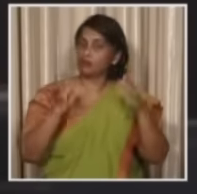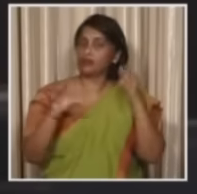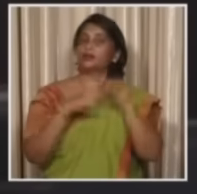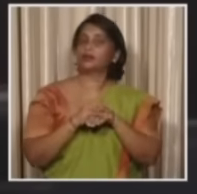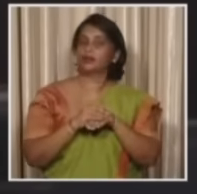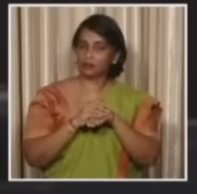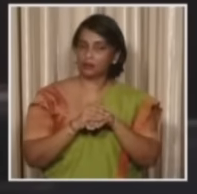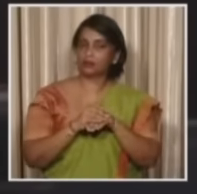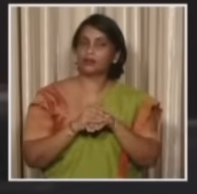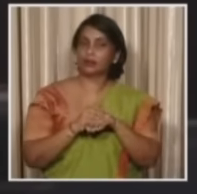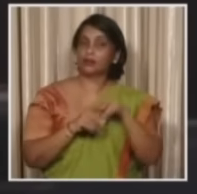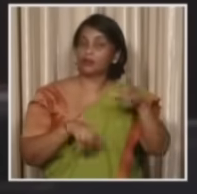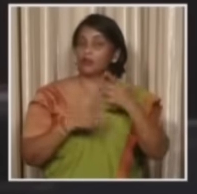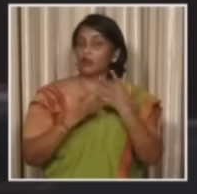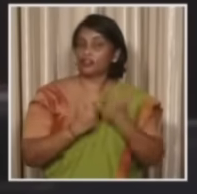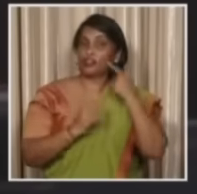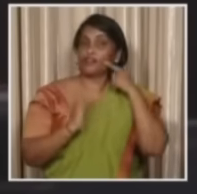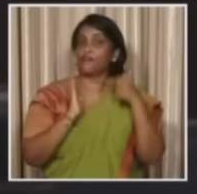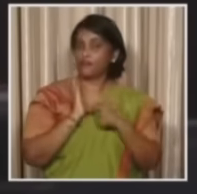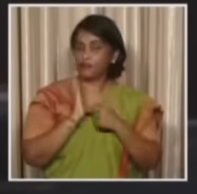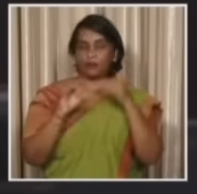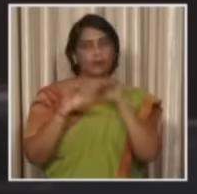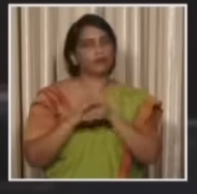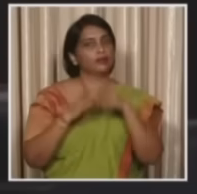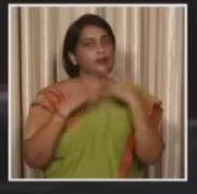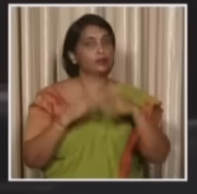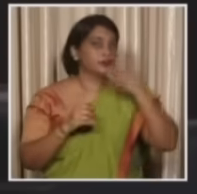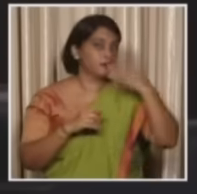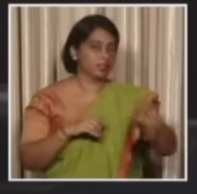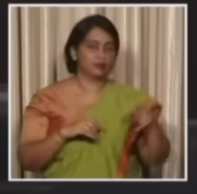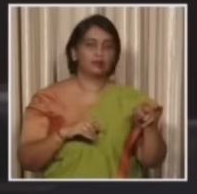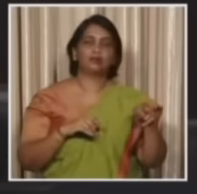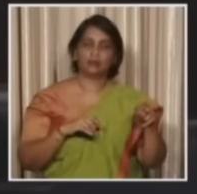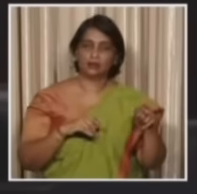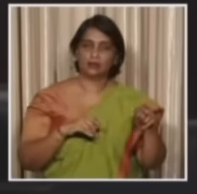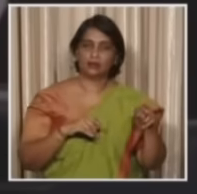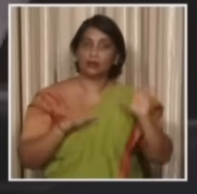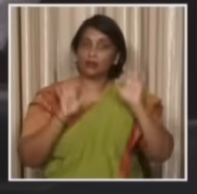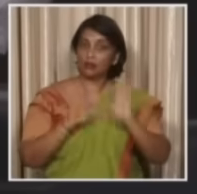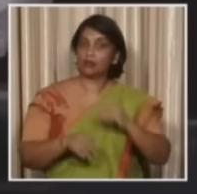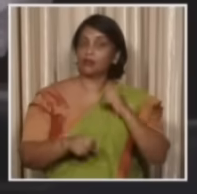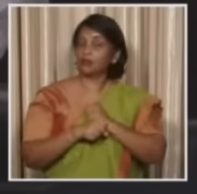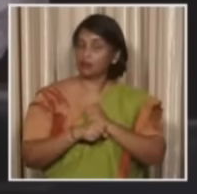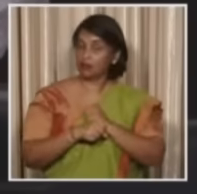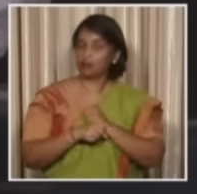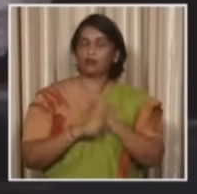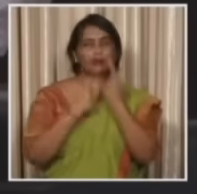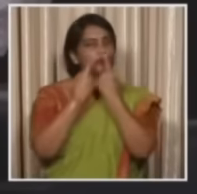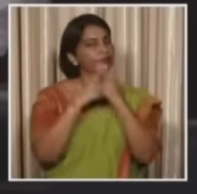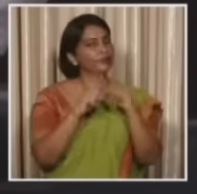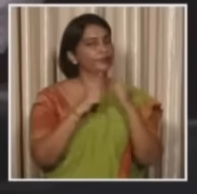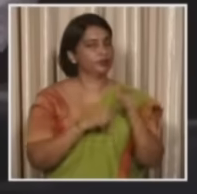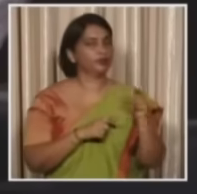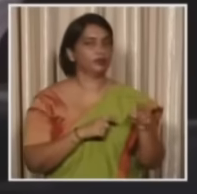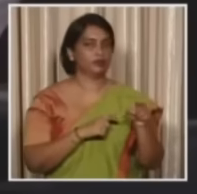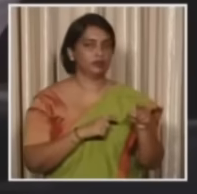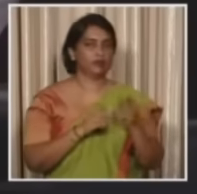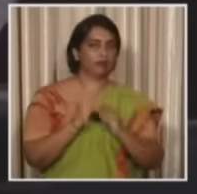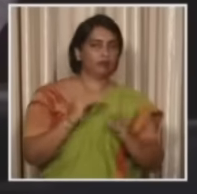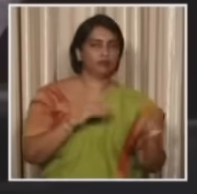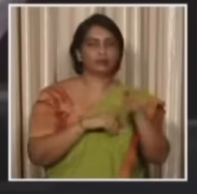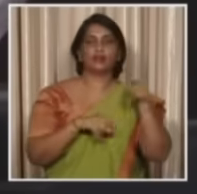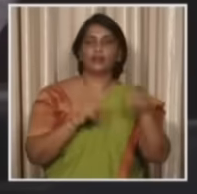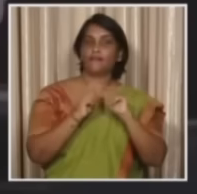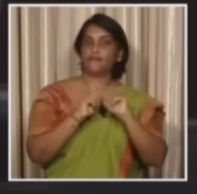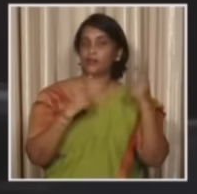කරගත්තේ ඒ අවශ්‍ය විභාගවලට පෙනී සිටලා ඒවා සමත් වෙලා. නමුත් ආණ්ඩුව විවිධ වංගු ගහලා මේ